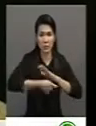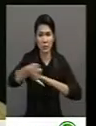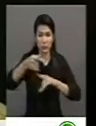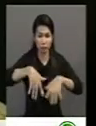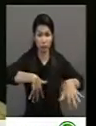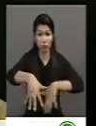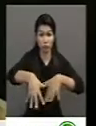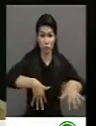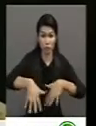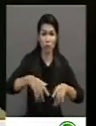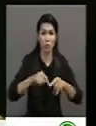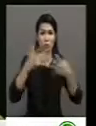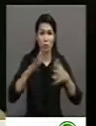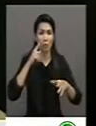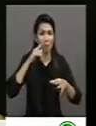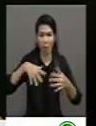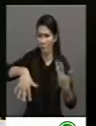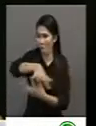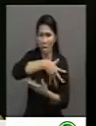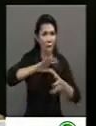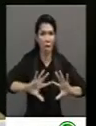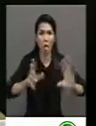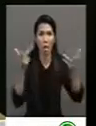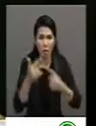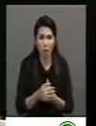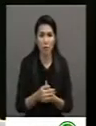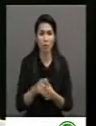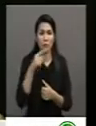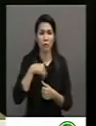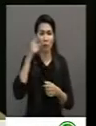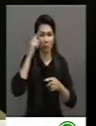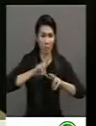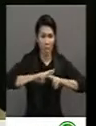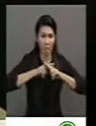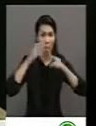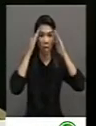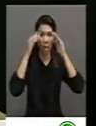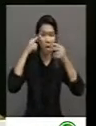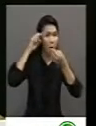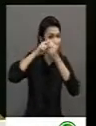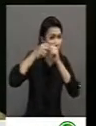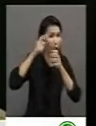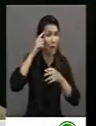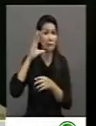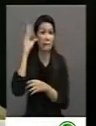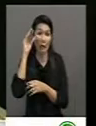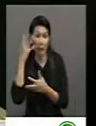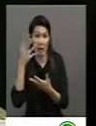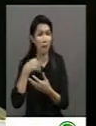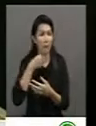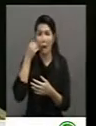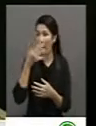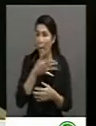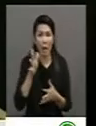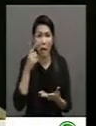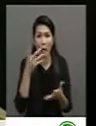ธารณะเด็กที่มีอาการพัดหลงมีอาการสมาธิสั้นเป็นออทิสติกเป็นดาวซินโดรมซึ่งกลับบ้านไม่ถู